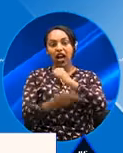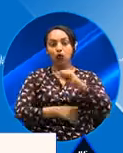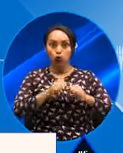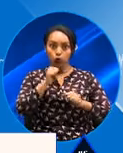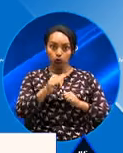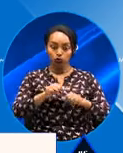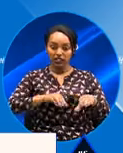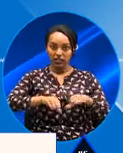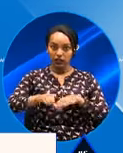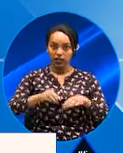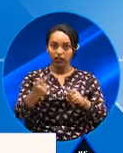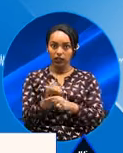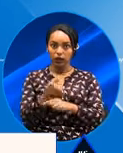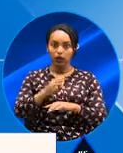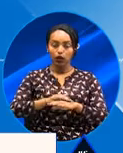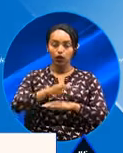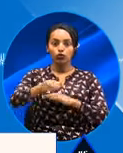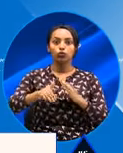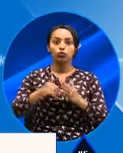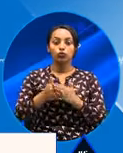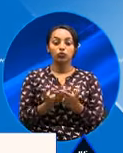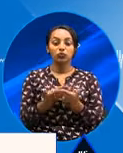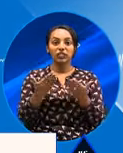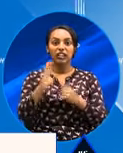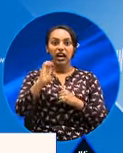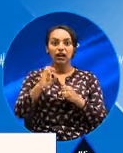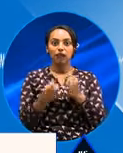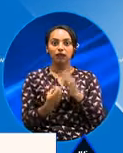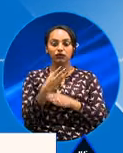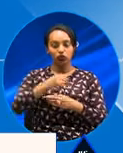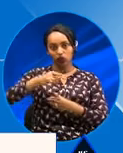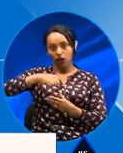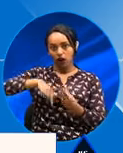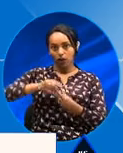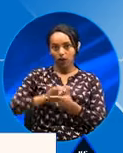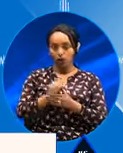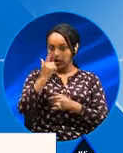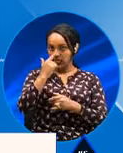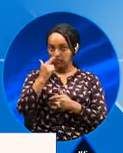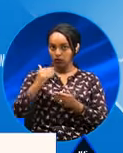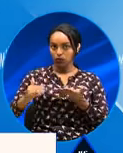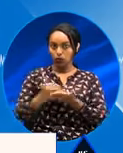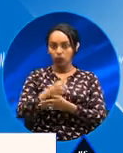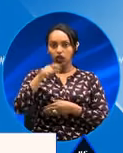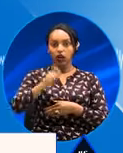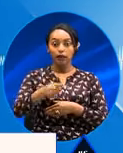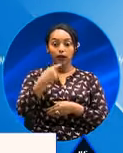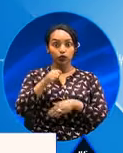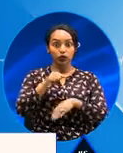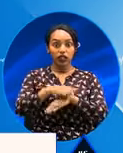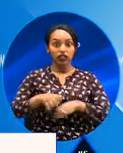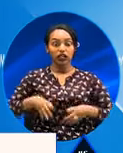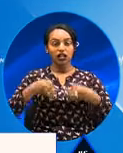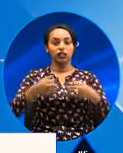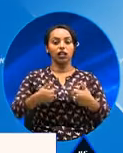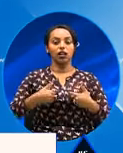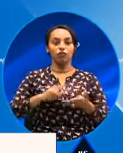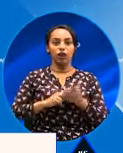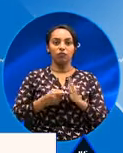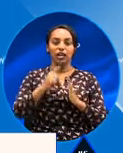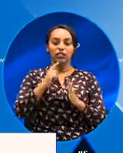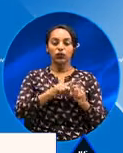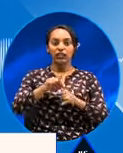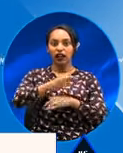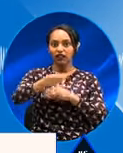እንዳይቆረጡ የማድረግ ተግባር ላይ ሁሉም እንግዲህ ከአርባ ምንጭና አካባቢዋ ተሞክሮን መውሰድ ይገባል ሲሉ መልእክታቸውን አስተላልፈዋል ማለት